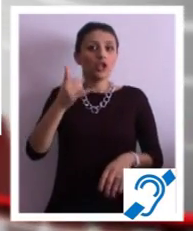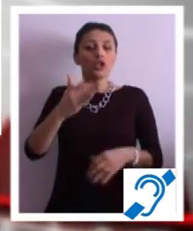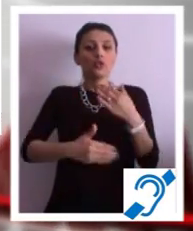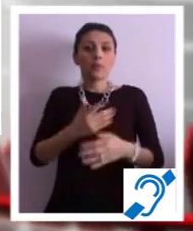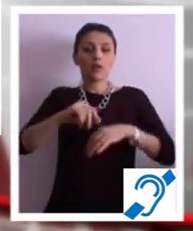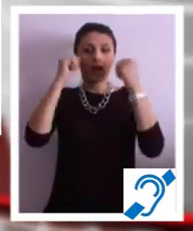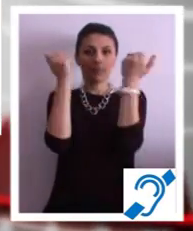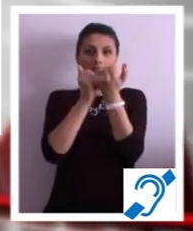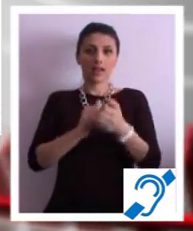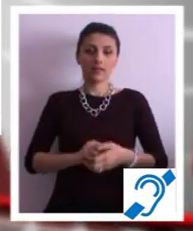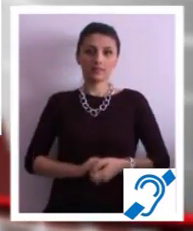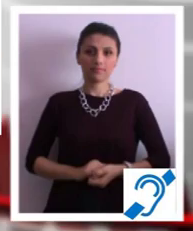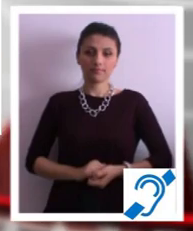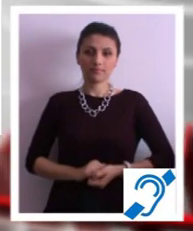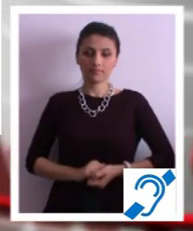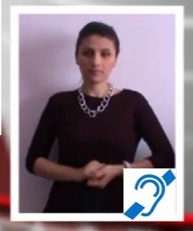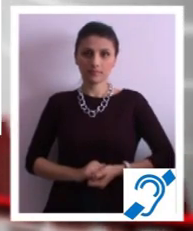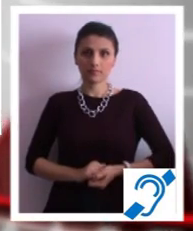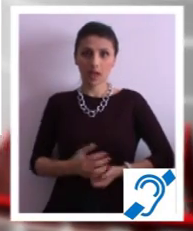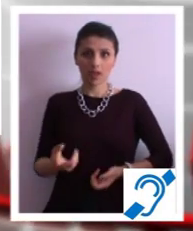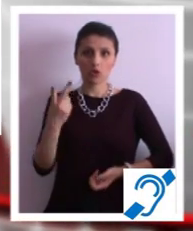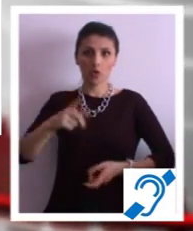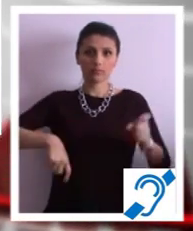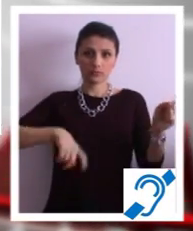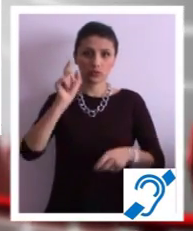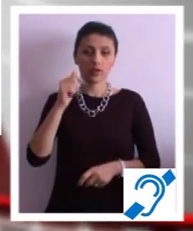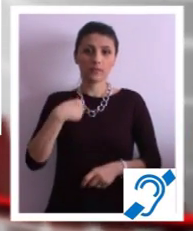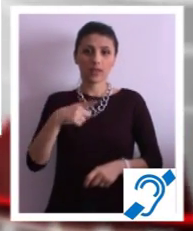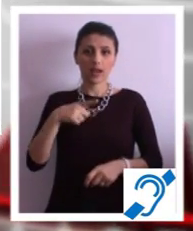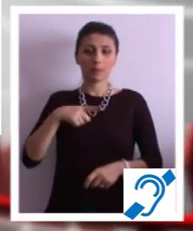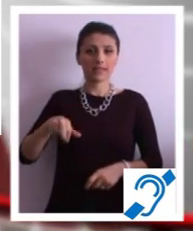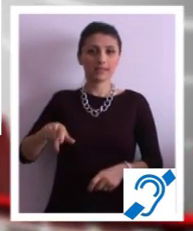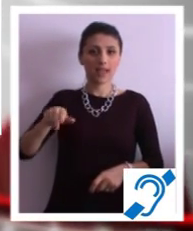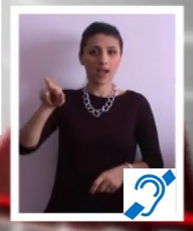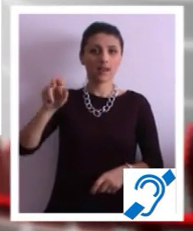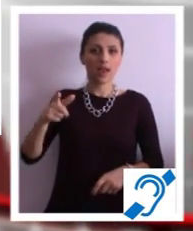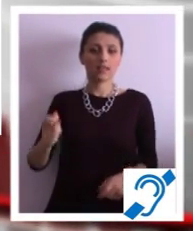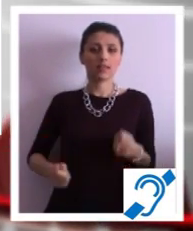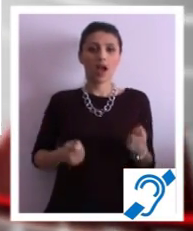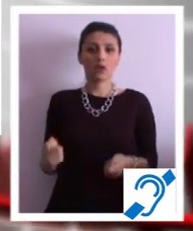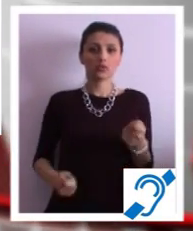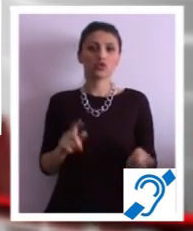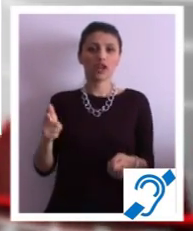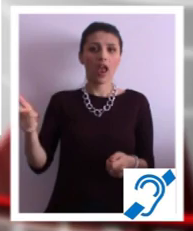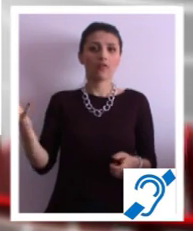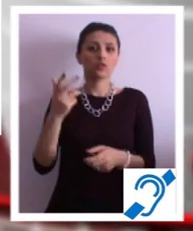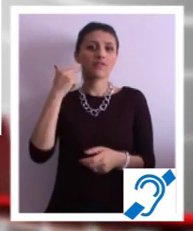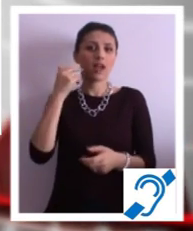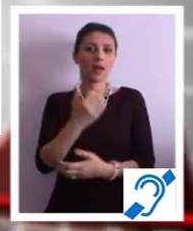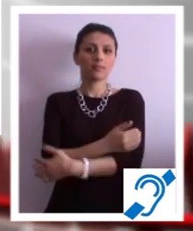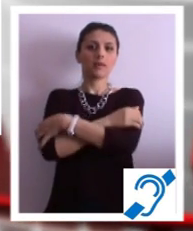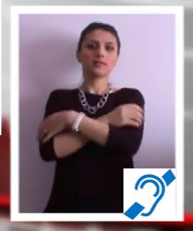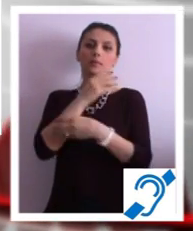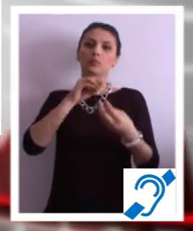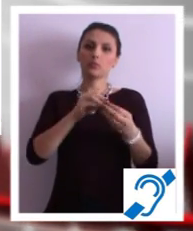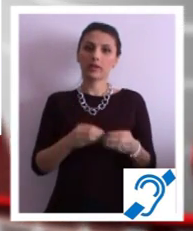l-ați luat la bătaie. Am dat două picioare, atâta. Eu eram pe scări, la dansuri, și el a vrut să o ia în brațe și să